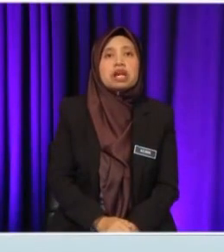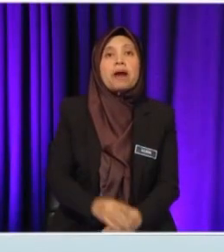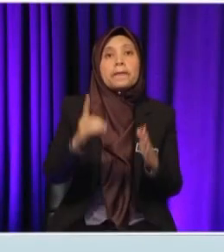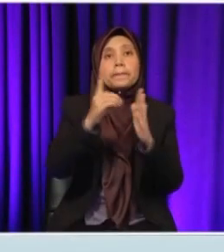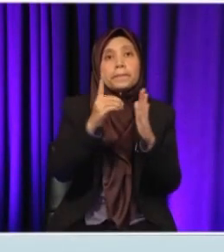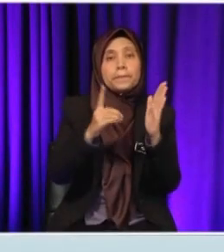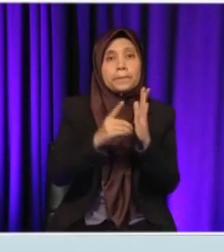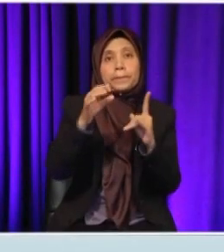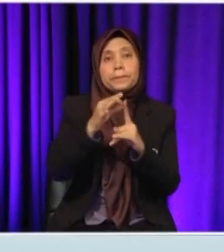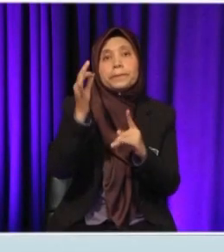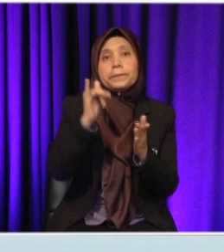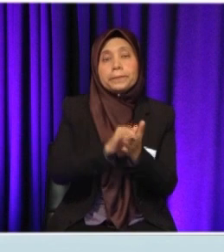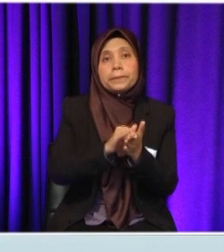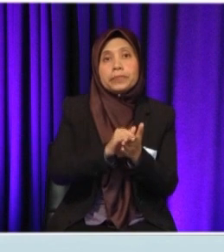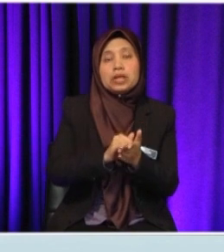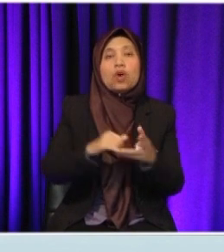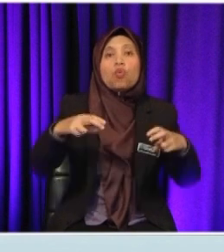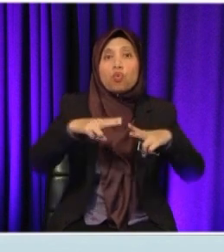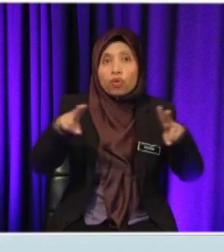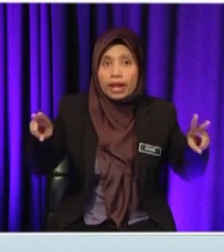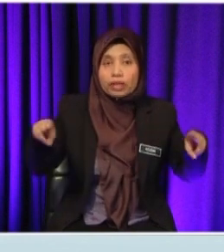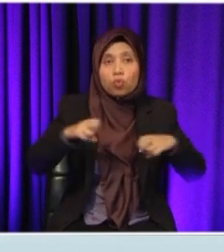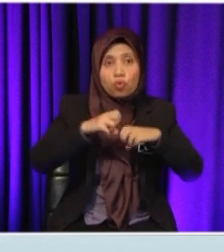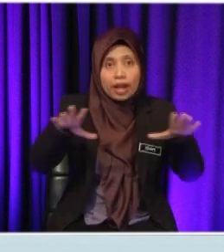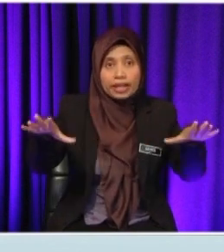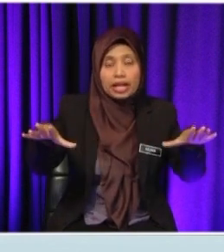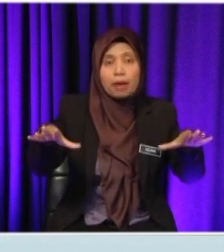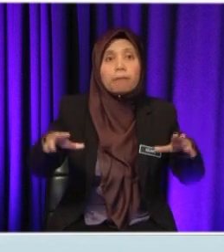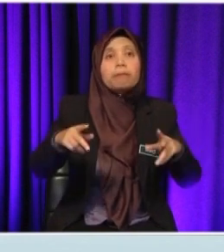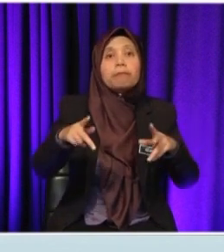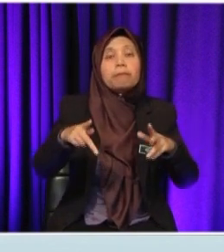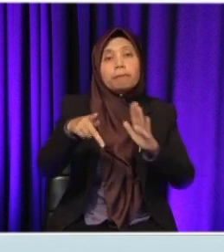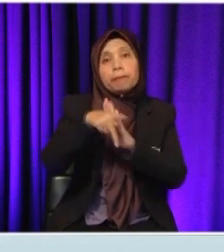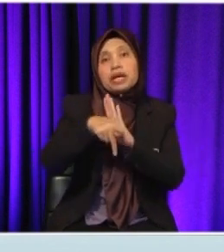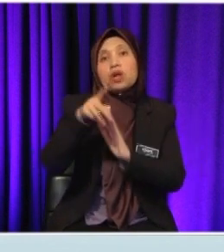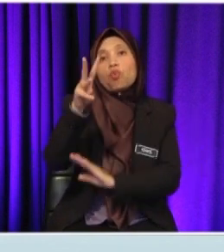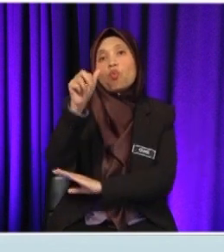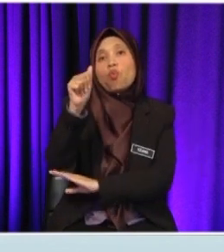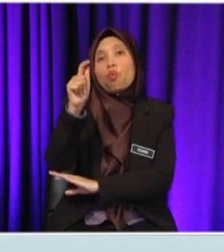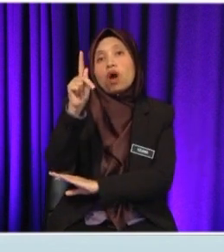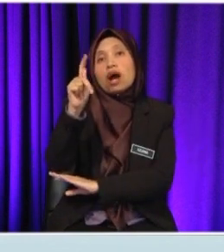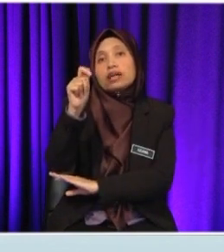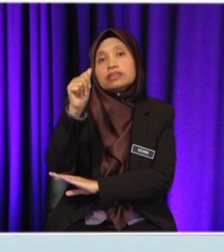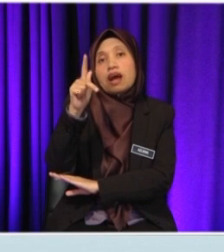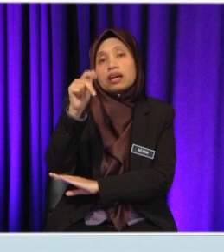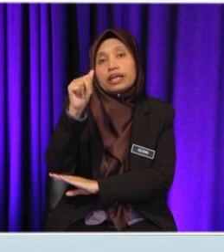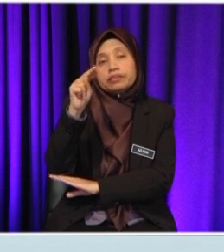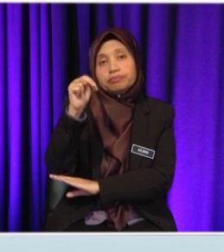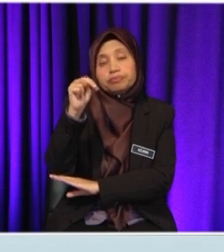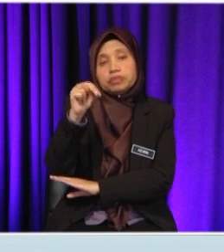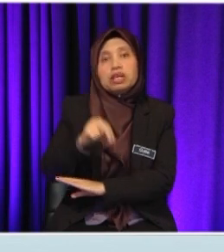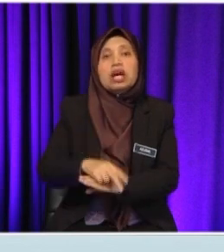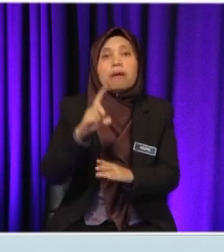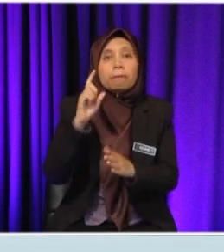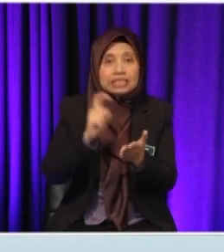Berdasarkan petikan tersebut, huraikan perwatakan. Perwatakan saya. Huraikan. Maknanya kena jelas.